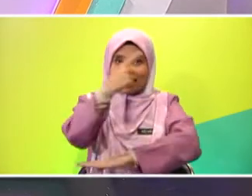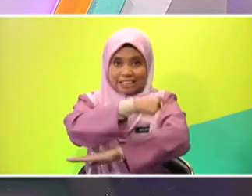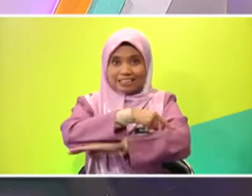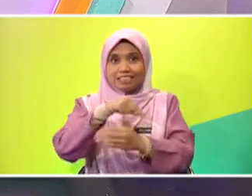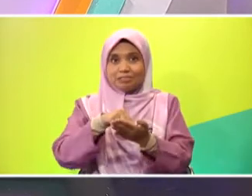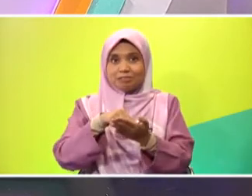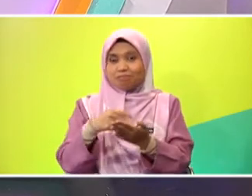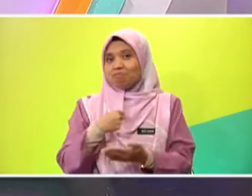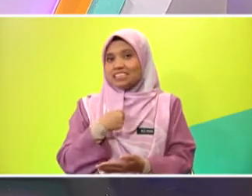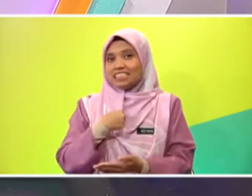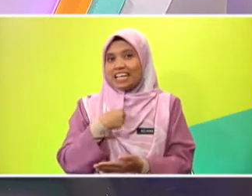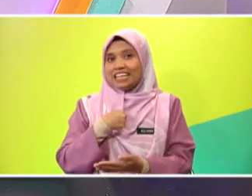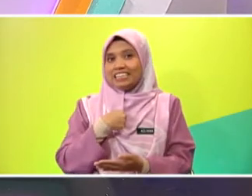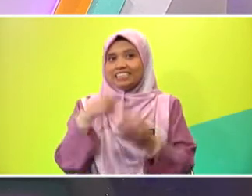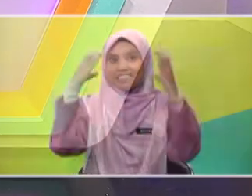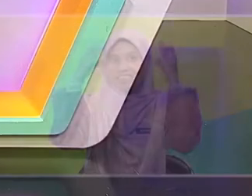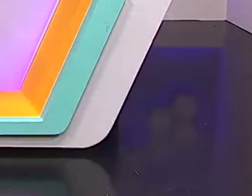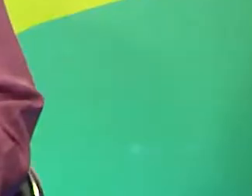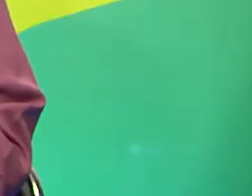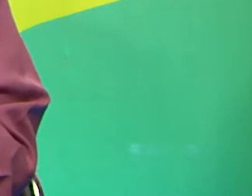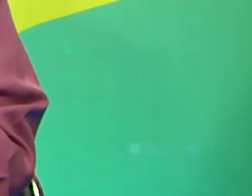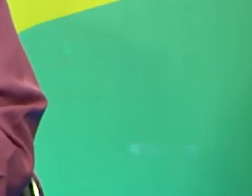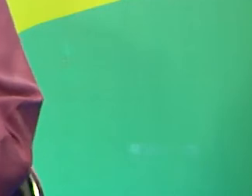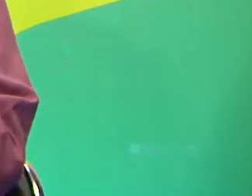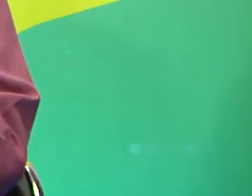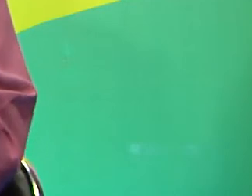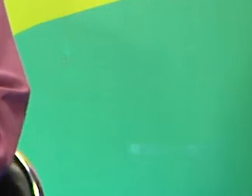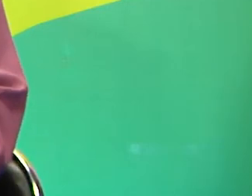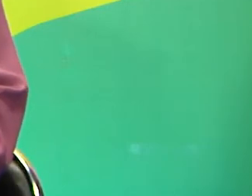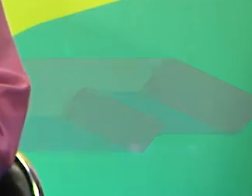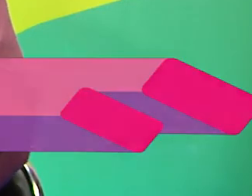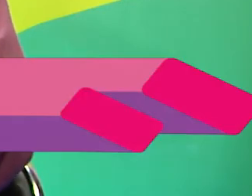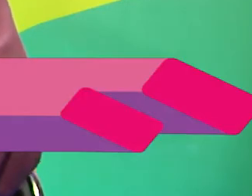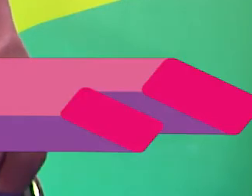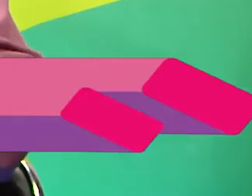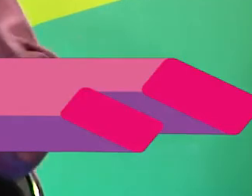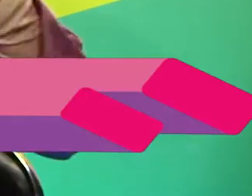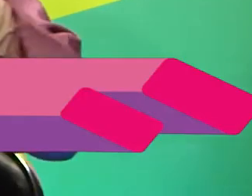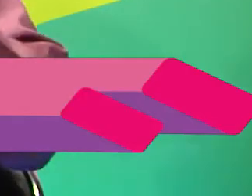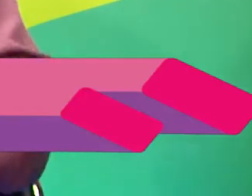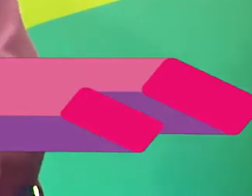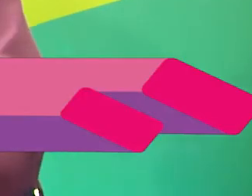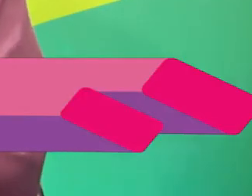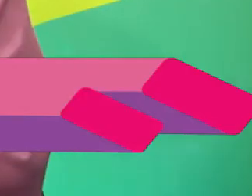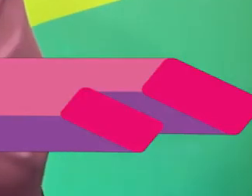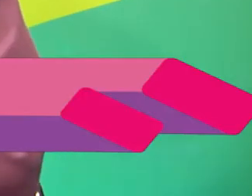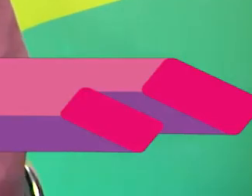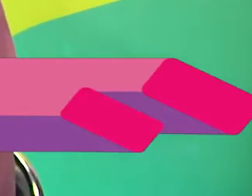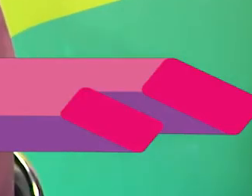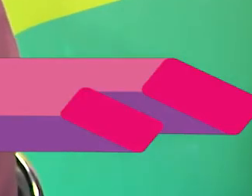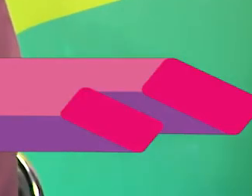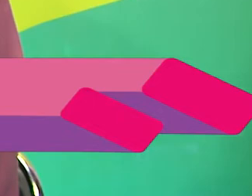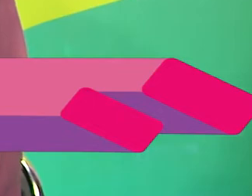ini yaitu cek gua Zainal masyhuri dari sekolah kebangsaan pendidikan khas Jalan pilot